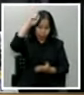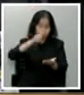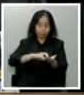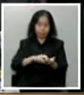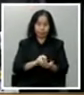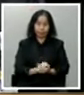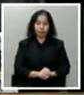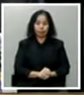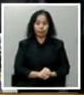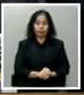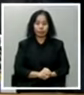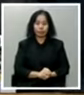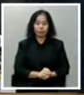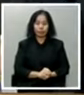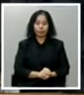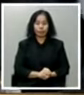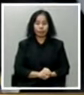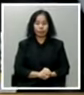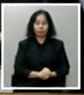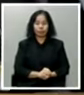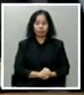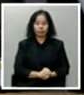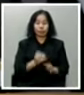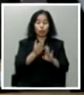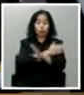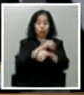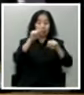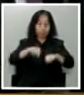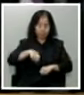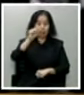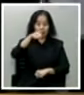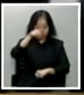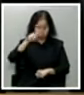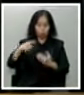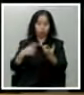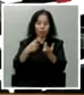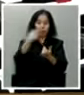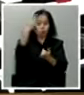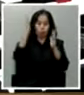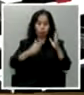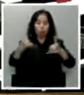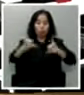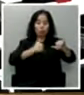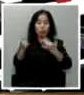เดี๋ยวต้องนับอยู่ดีครับก่อนลงมติต้องนับครับก่อนลงมติต้องตรวจสอบองค์ประชุม